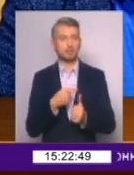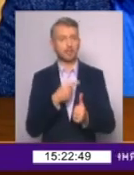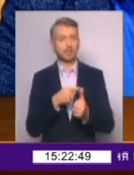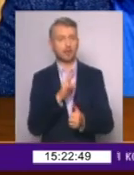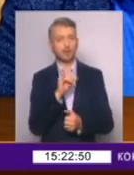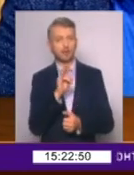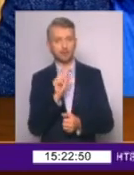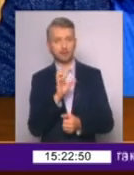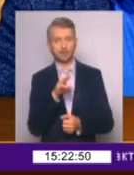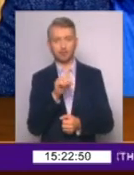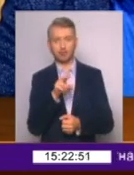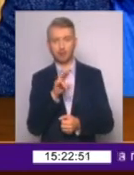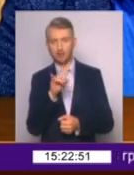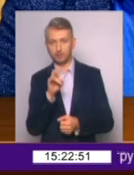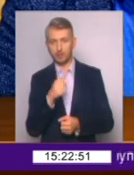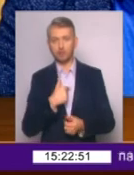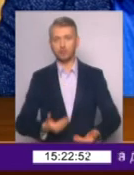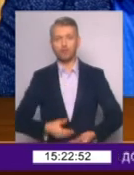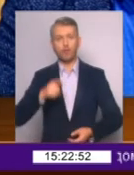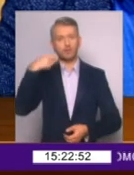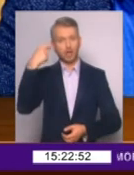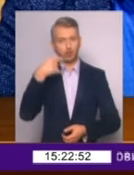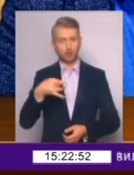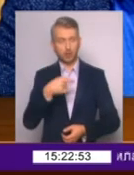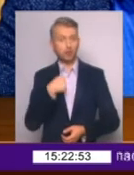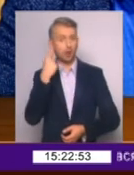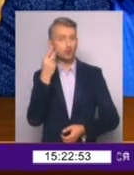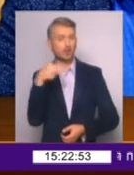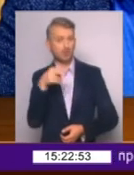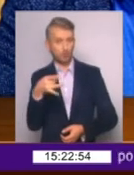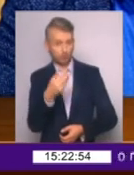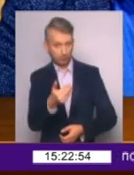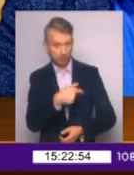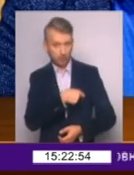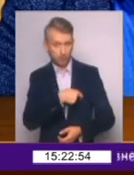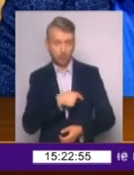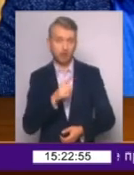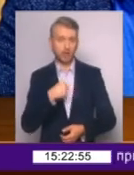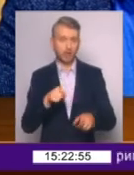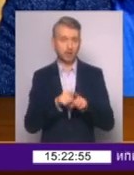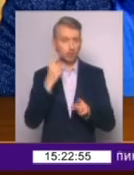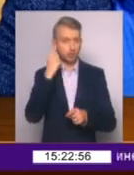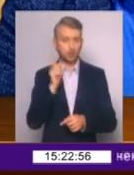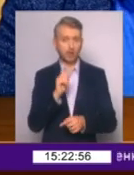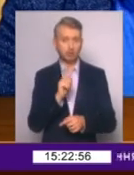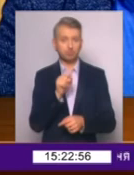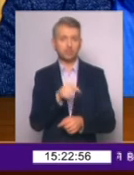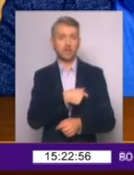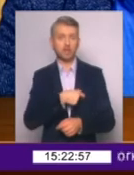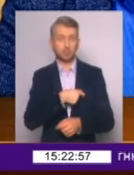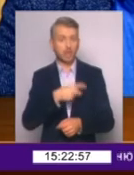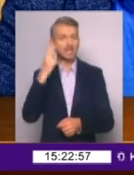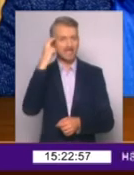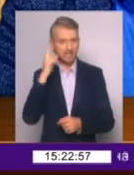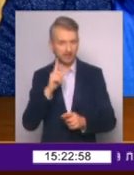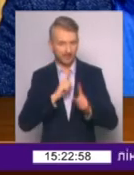Степана, я проживаю в Дарницькому районі. Я чую, що Деснянського району депутат. Але я так думаю, що оскільки він депутат